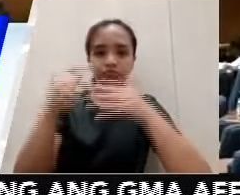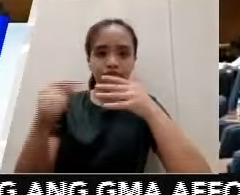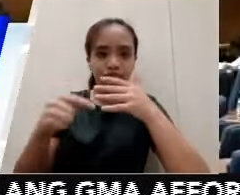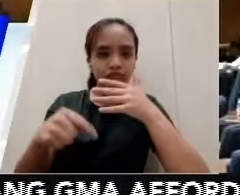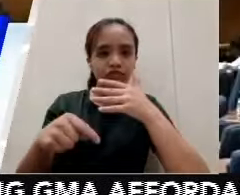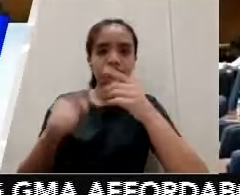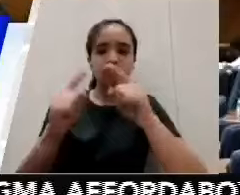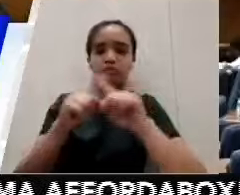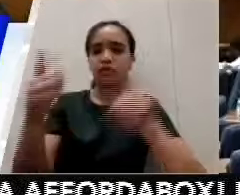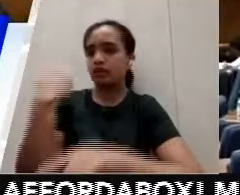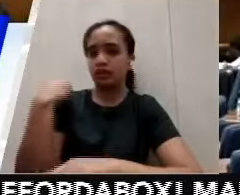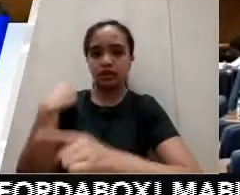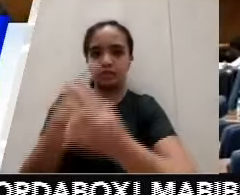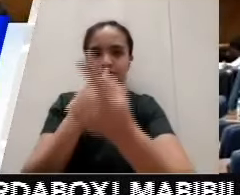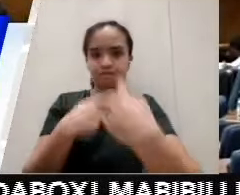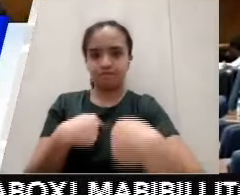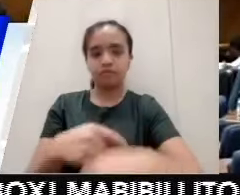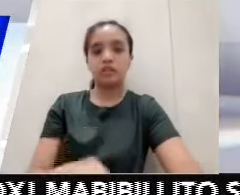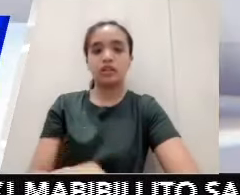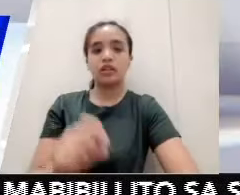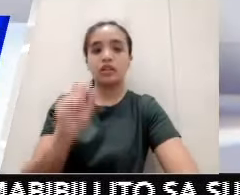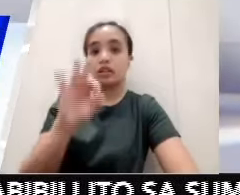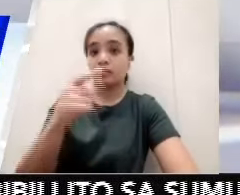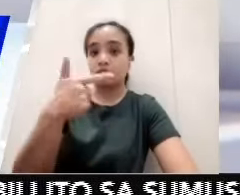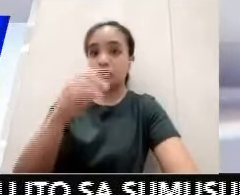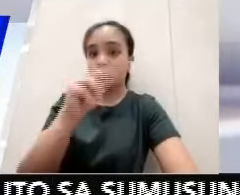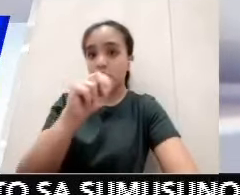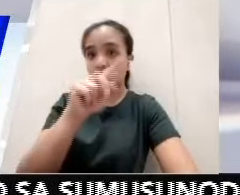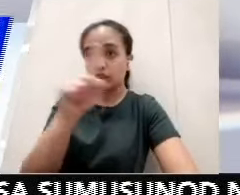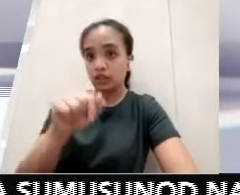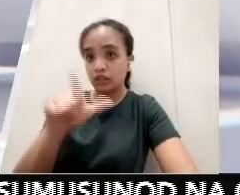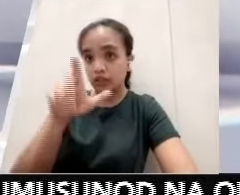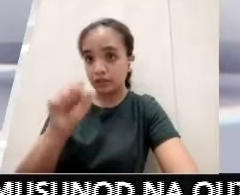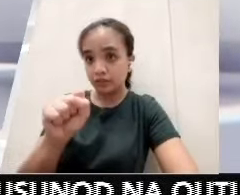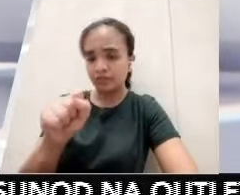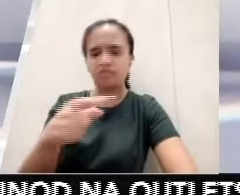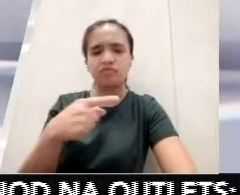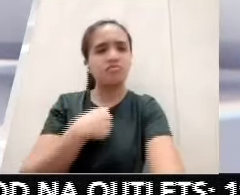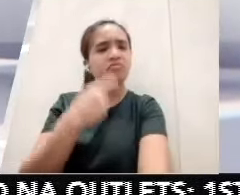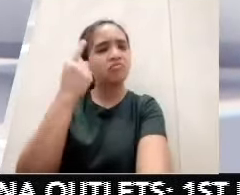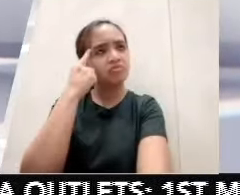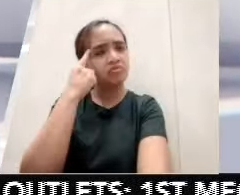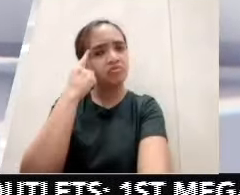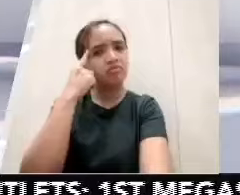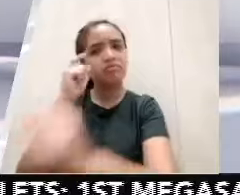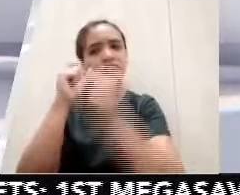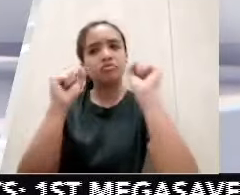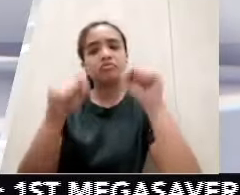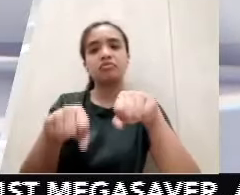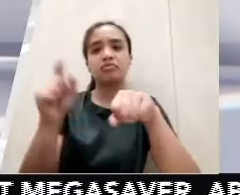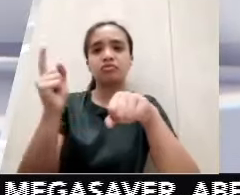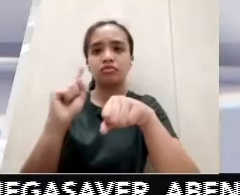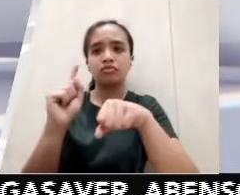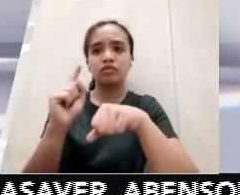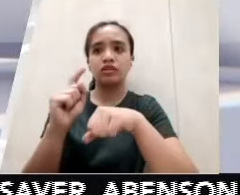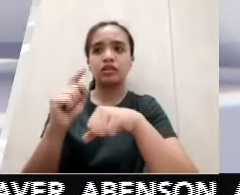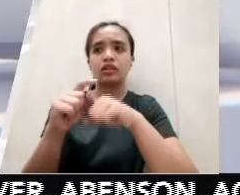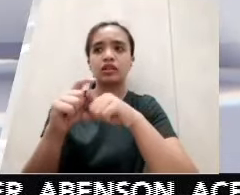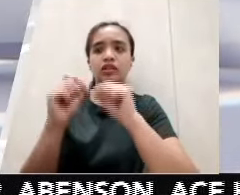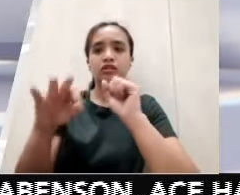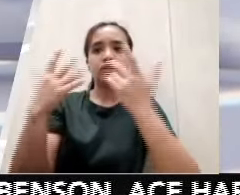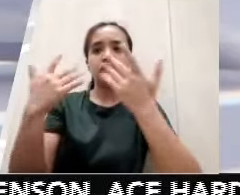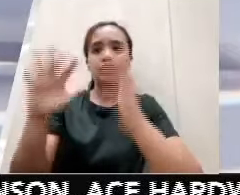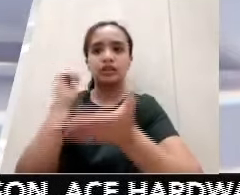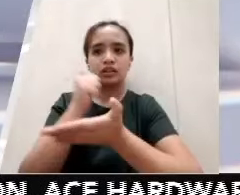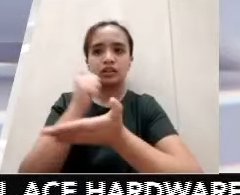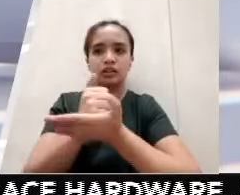tugon Pero kung si Gonzalez ang tatanungin that in the com kagan na ng senado yung